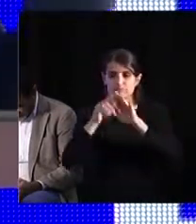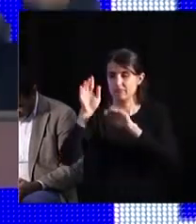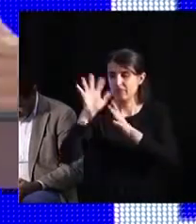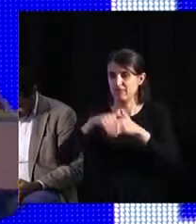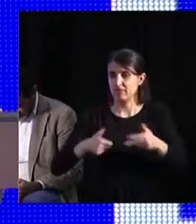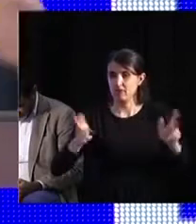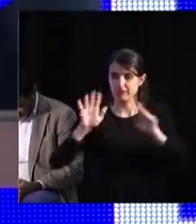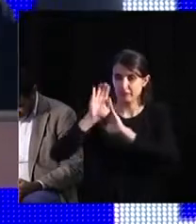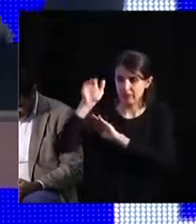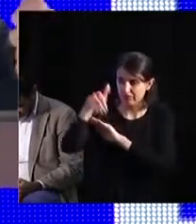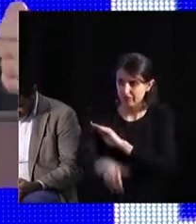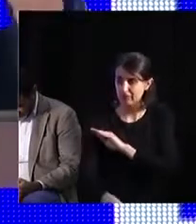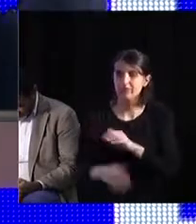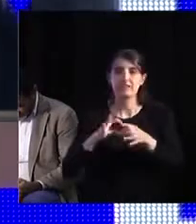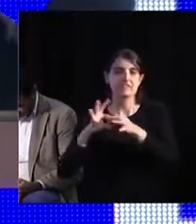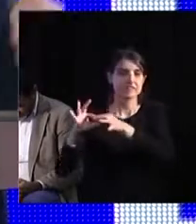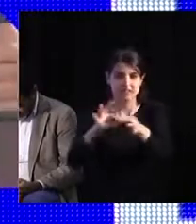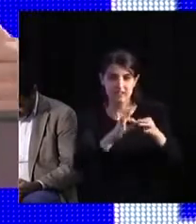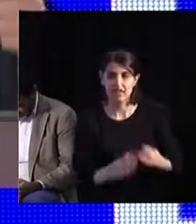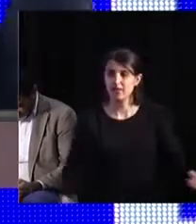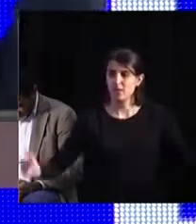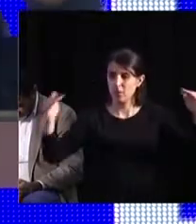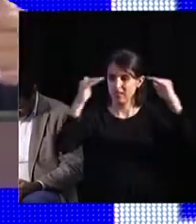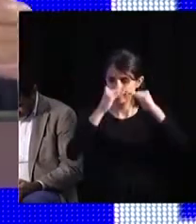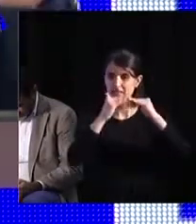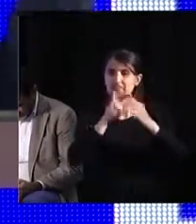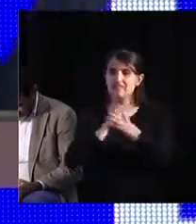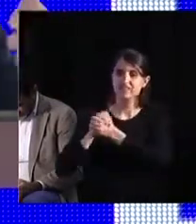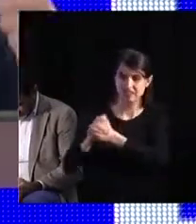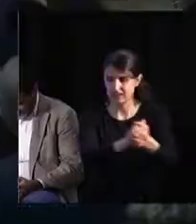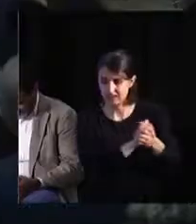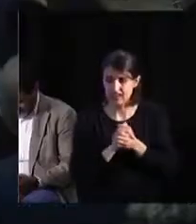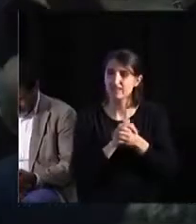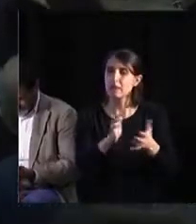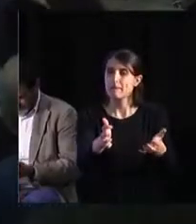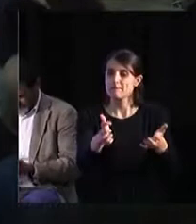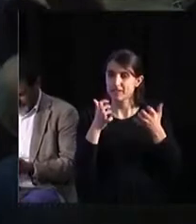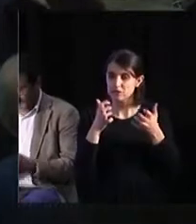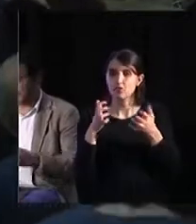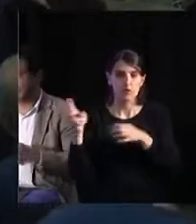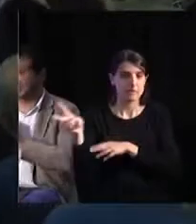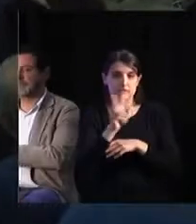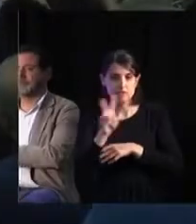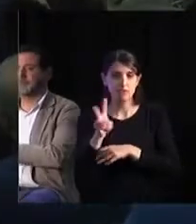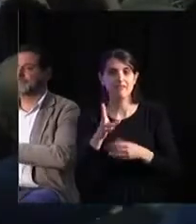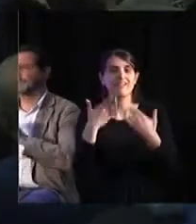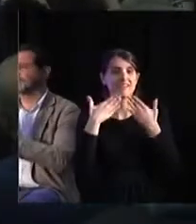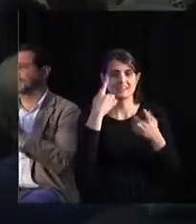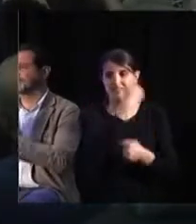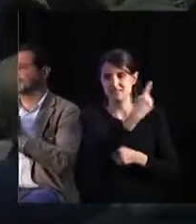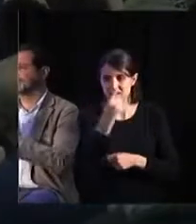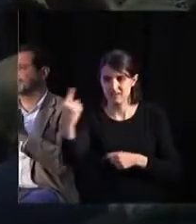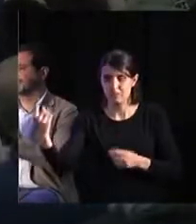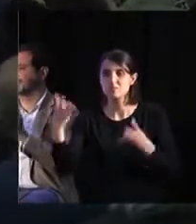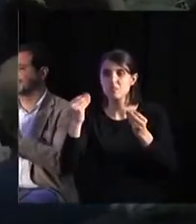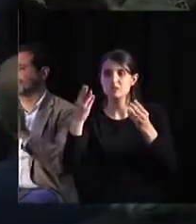l'esperança, per la fraternitat, per la llibertat, per la igualtat. Ha de ser una victòria que podrem fer entre tots i totes. Moltes gràcies. No